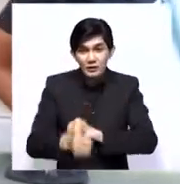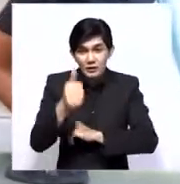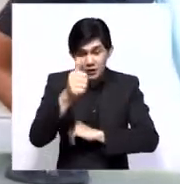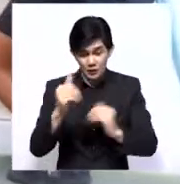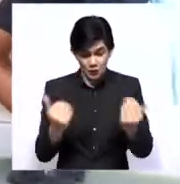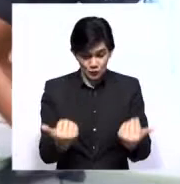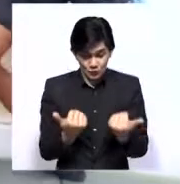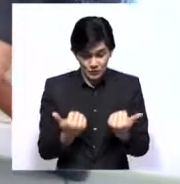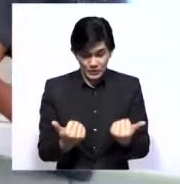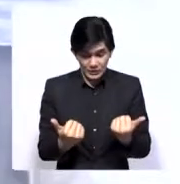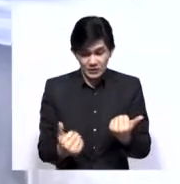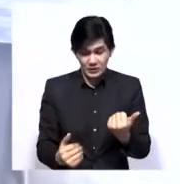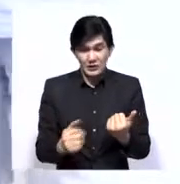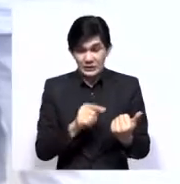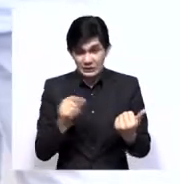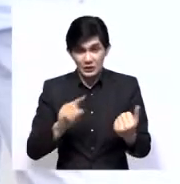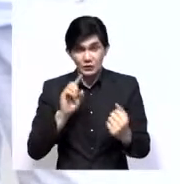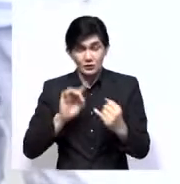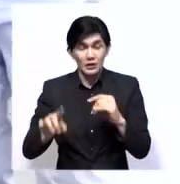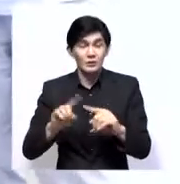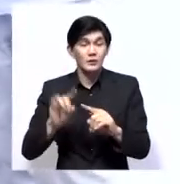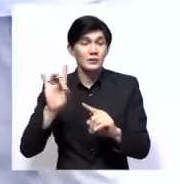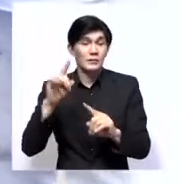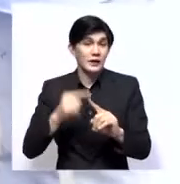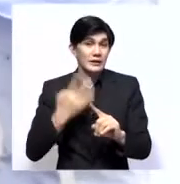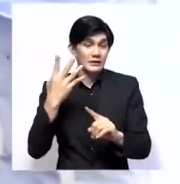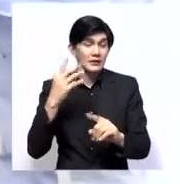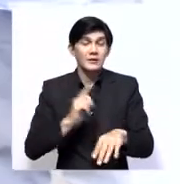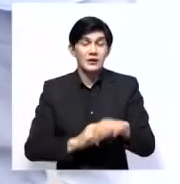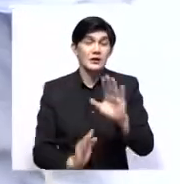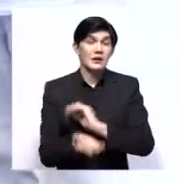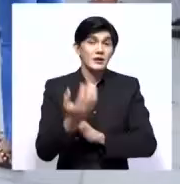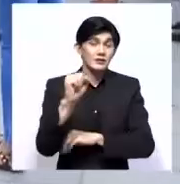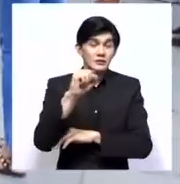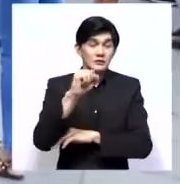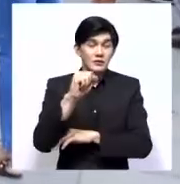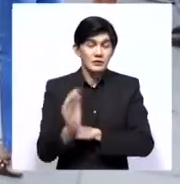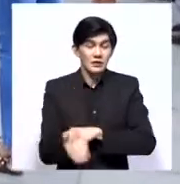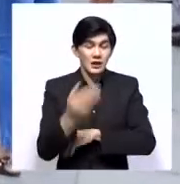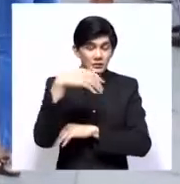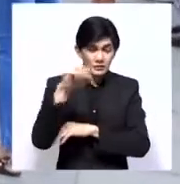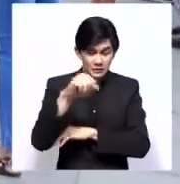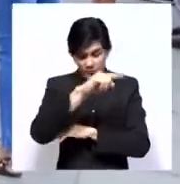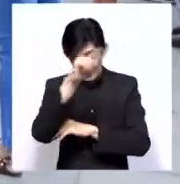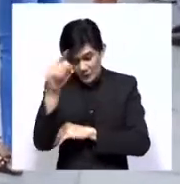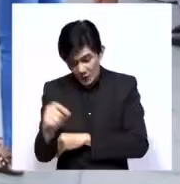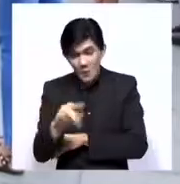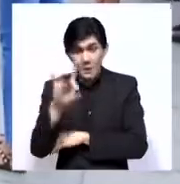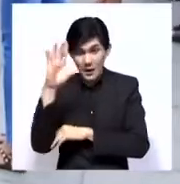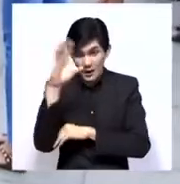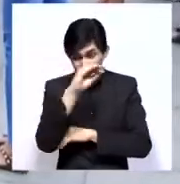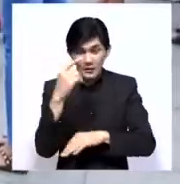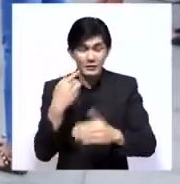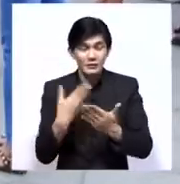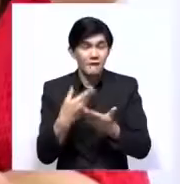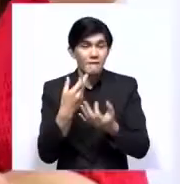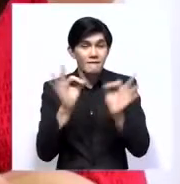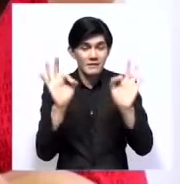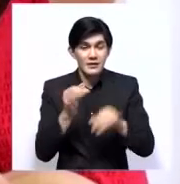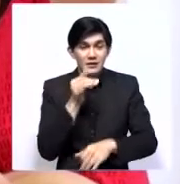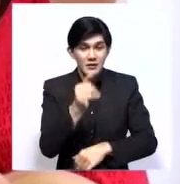ได้นะครับตั้งแต่วันนี้จนถึงวันที่8เมษายนนี้นะครับตั้งแต่เวลา10นาฬิกาถึง20นาฬิกาโดยไม่มีค่าใช้จ่ายนะครับสาม